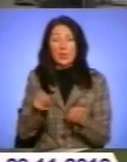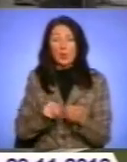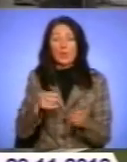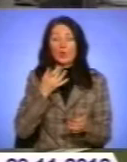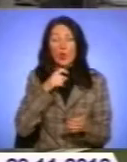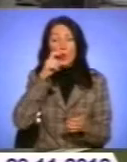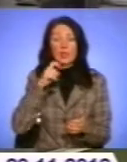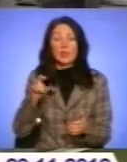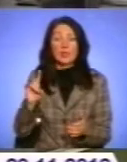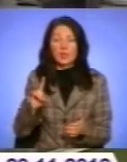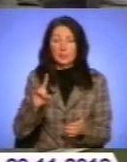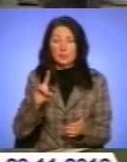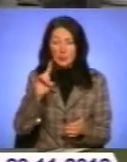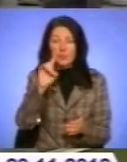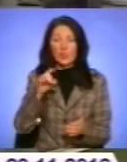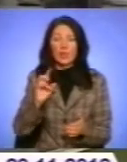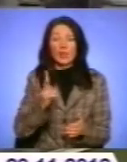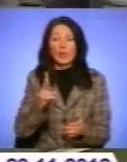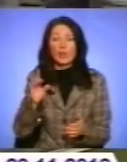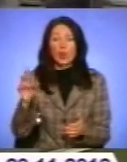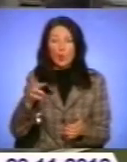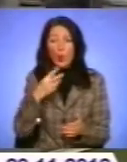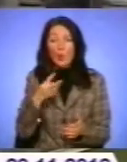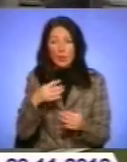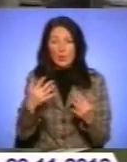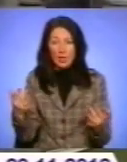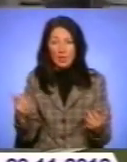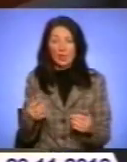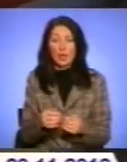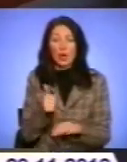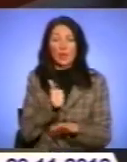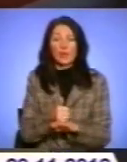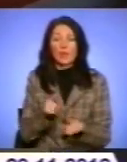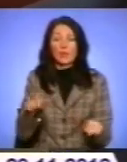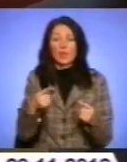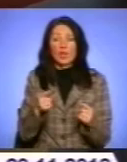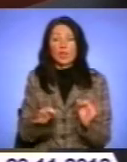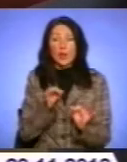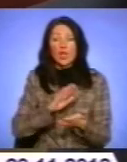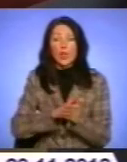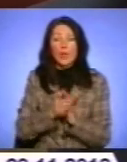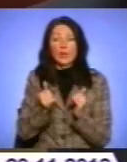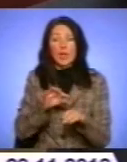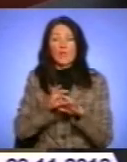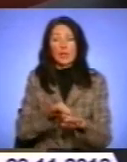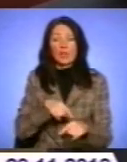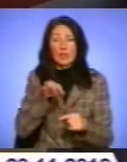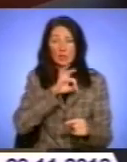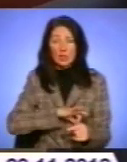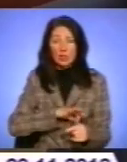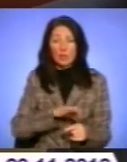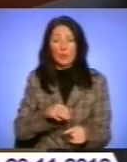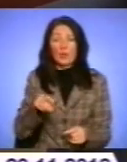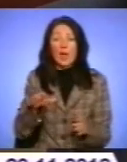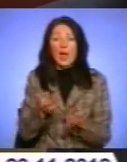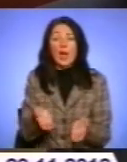думку Миколи Азарова, створити прозорі, комфортні умови для ведення бізнесу. Інтенсифікація дерегуляційних змін в економіці